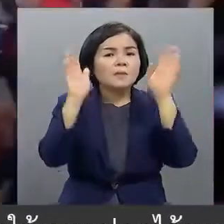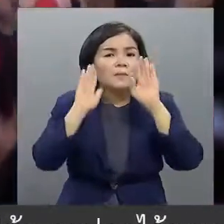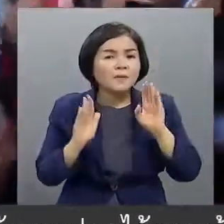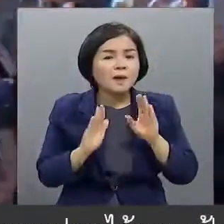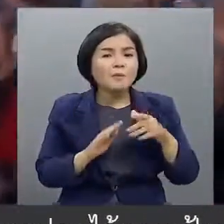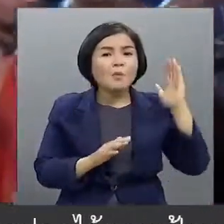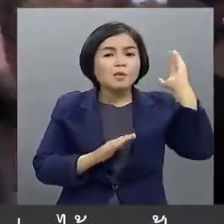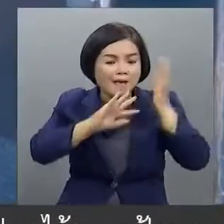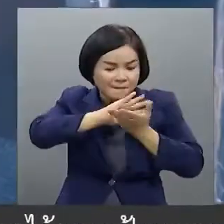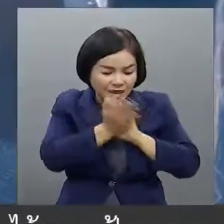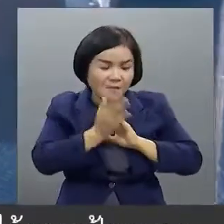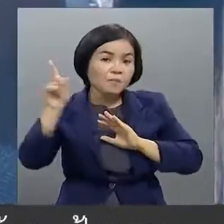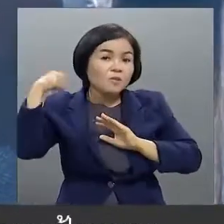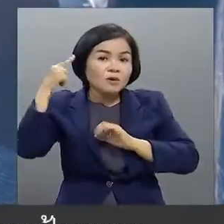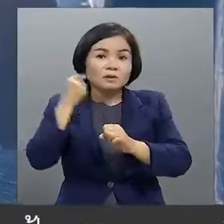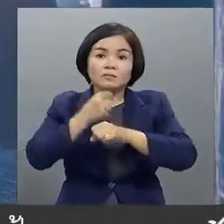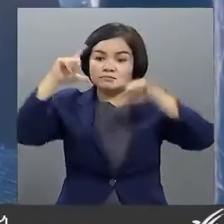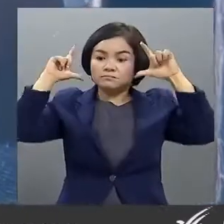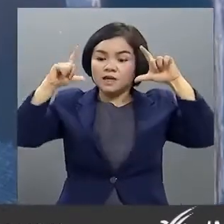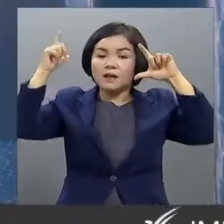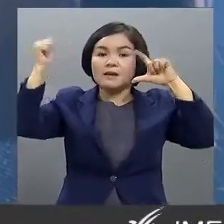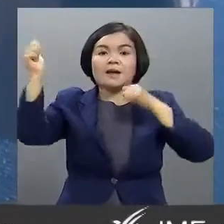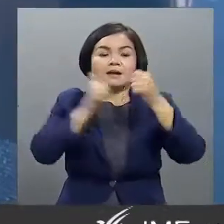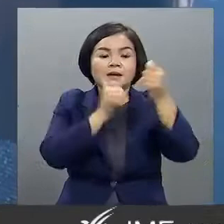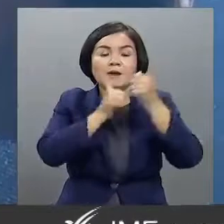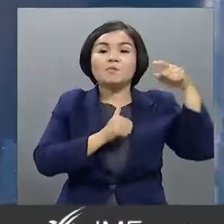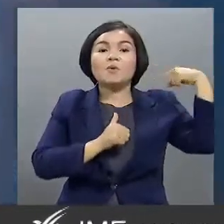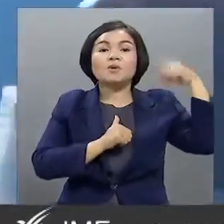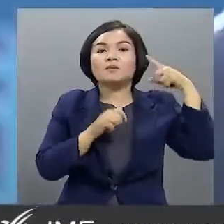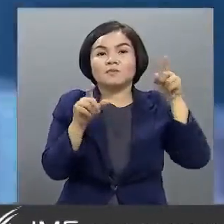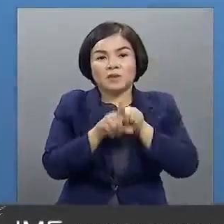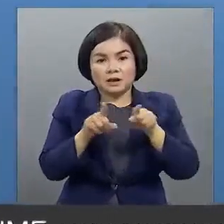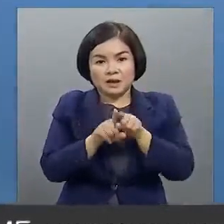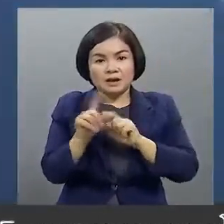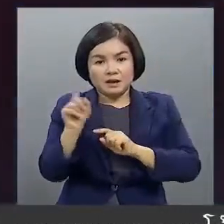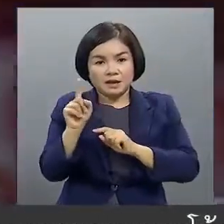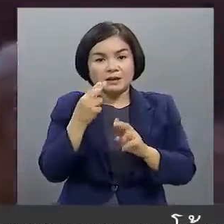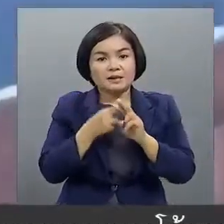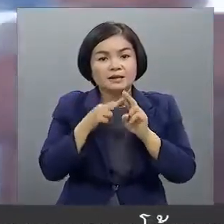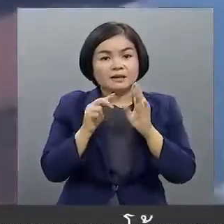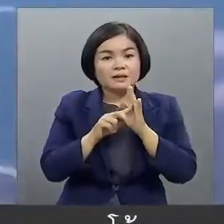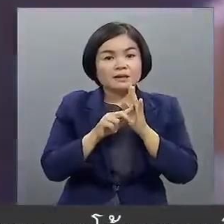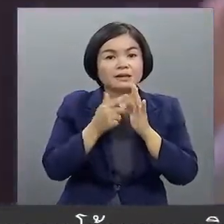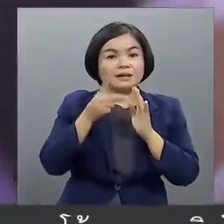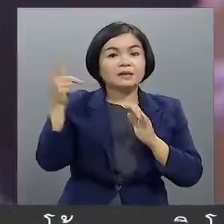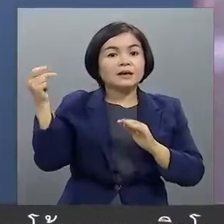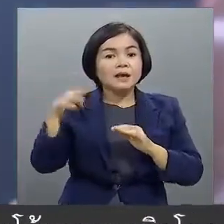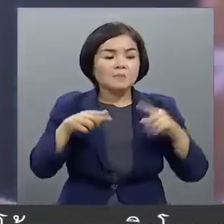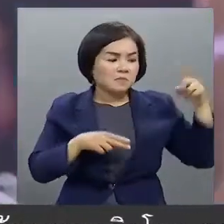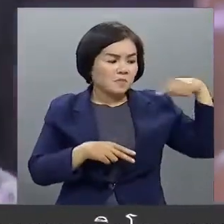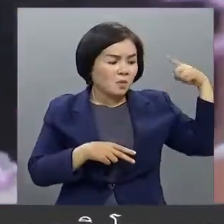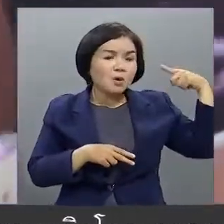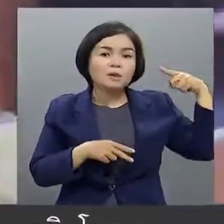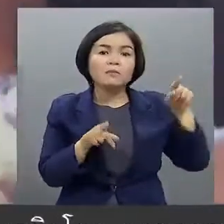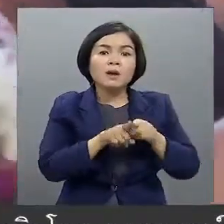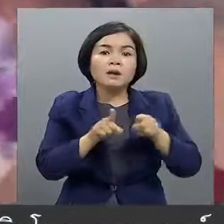าลการร่วมประกวดในฐานะผู้หญิงคนหนึ่งทำให้แคทริโอน่าฉุกคิดว่าความเป็นผู้หญิงมาจากเพศกำเนิดเท่านั้นจริงหรือ